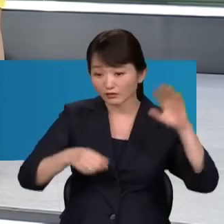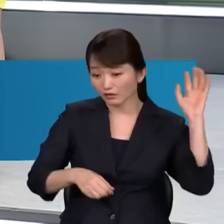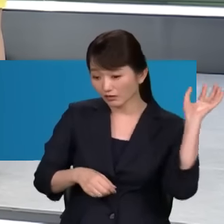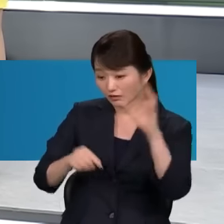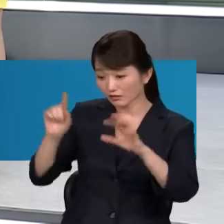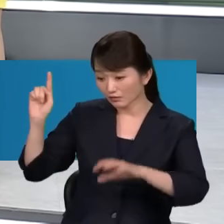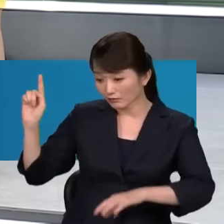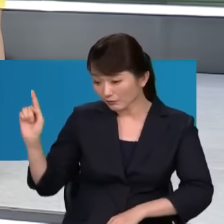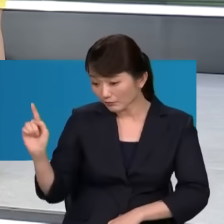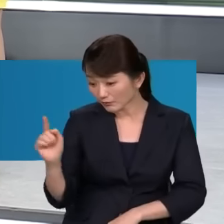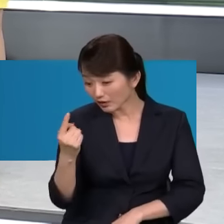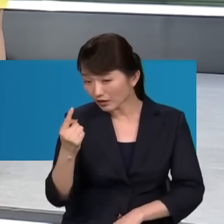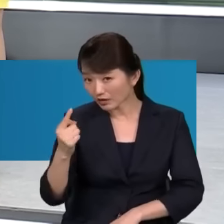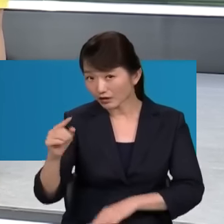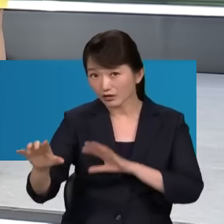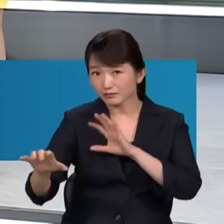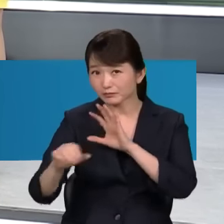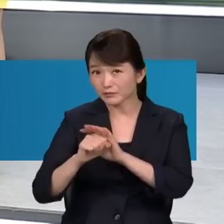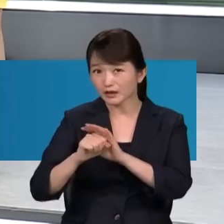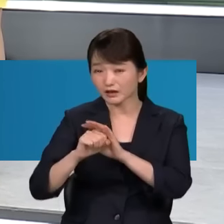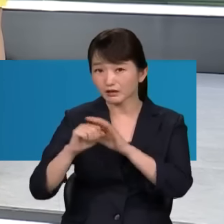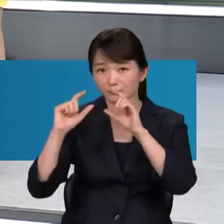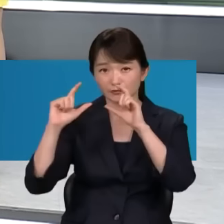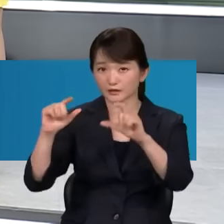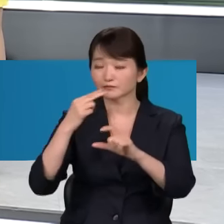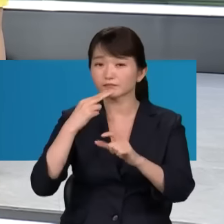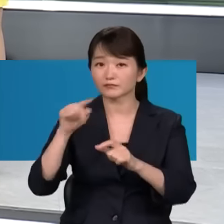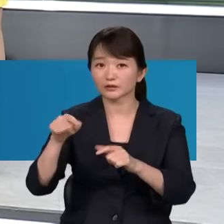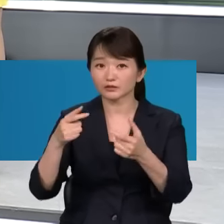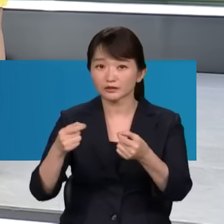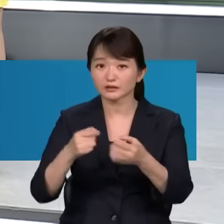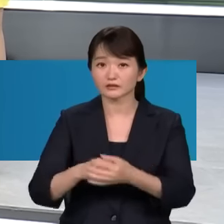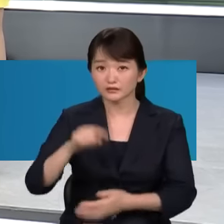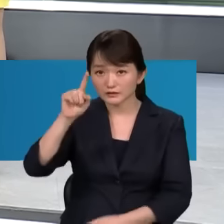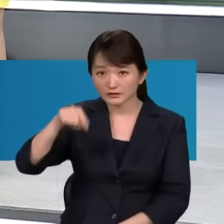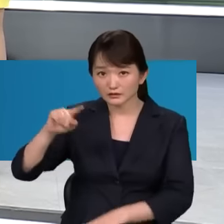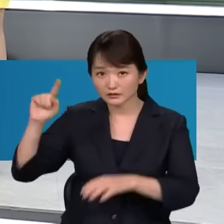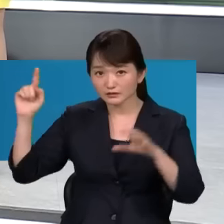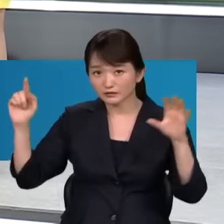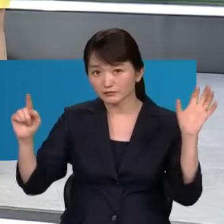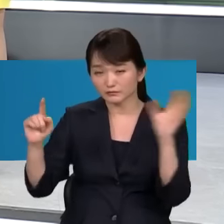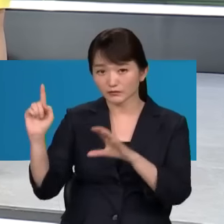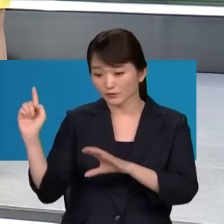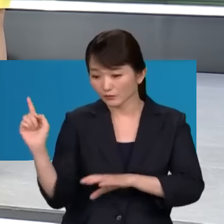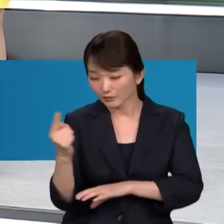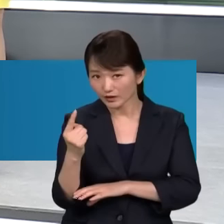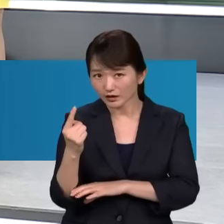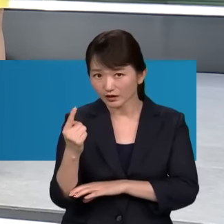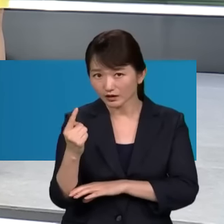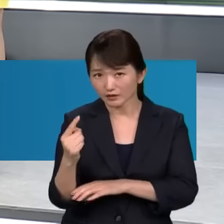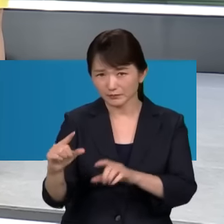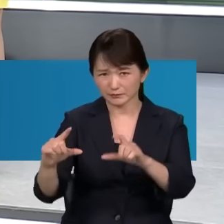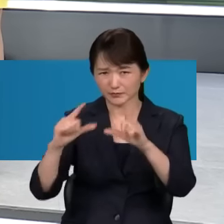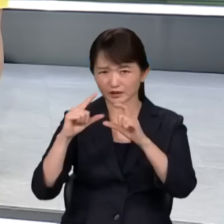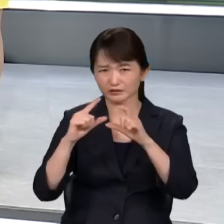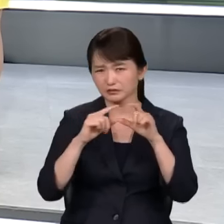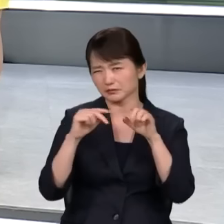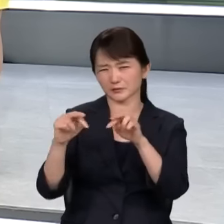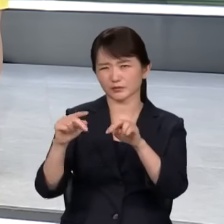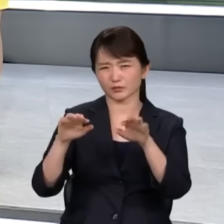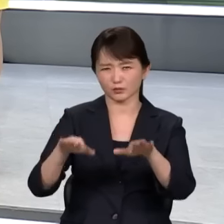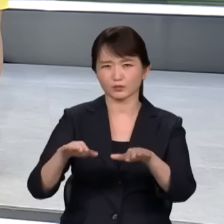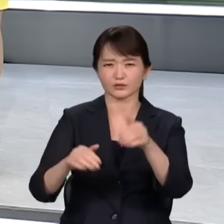이게 스트라이크 판정이 안 나왔기 때문입니다. 이런 체크 스윙에 대한 판정 시비는 올 시즌 계속되고 있습니다. 홍지용